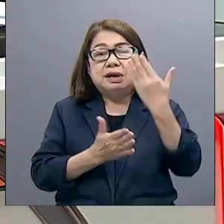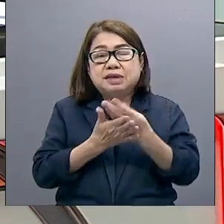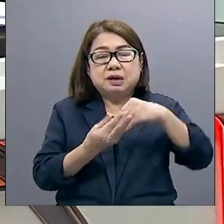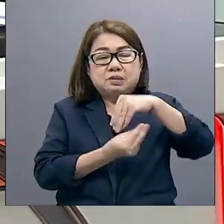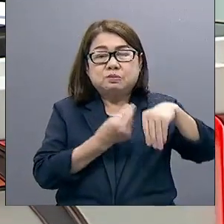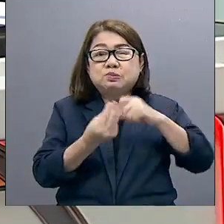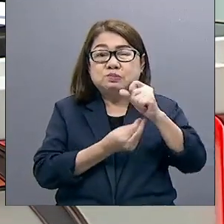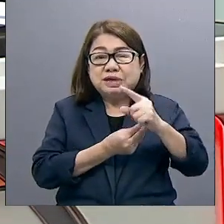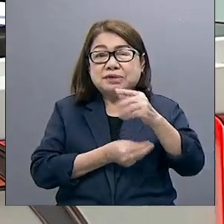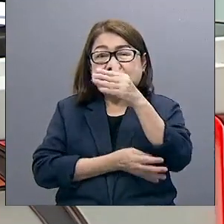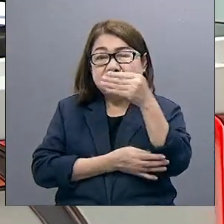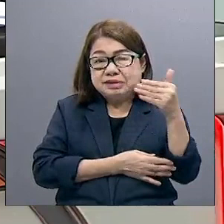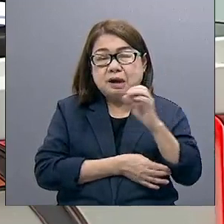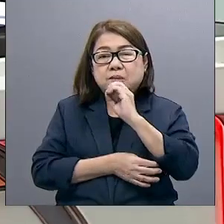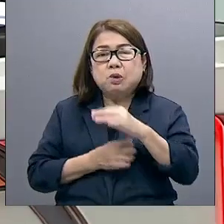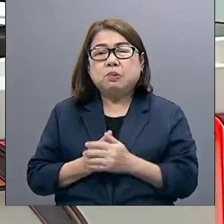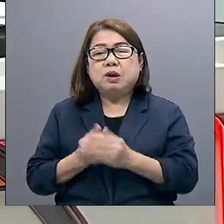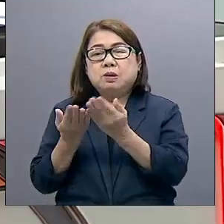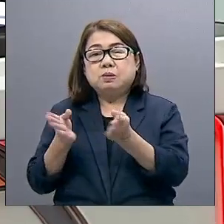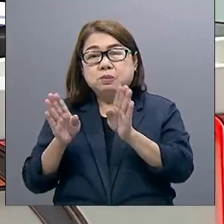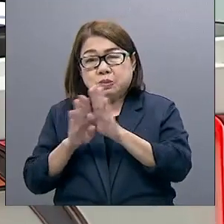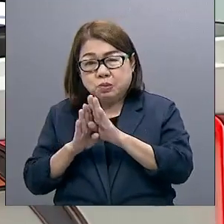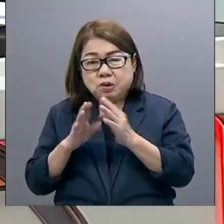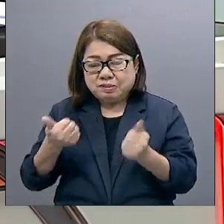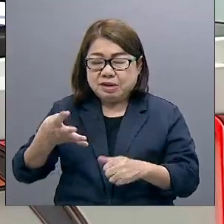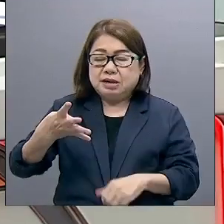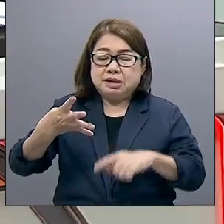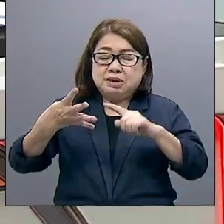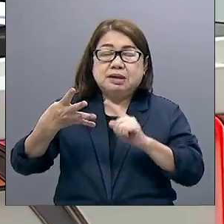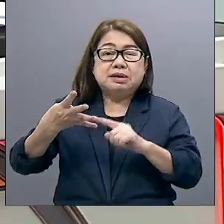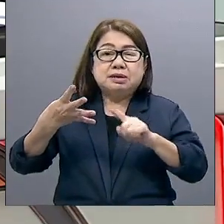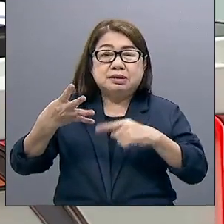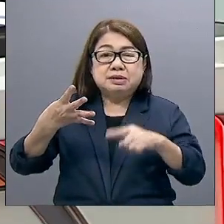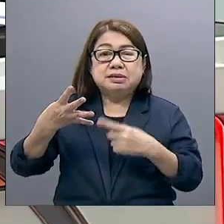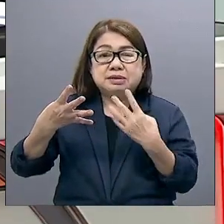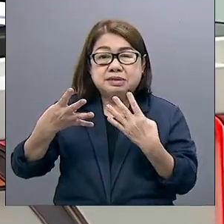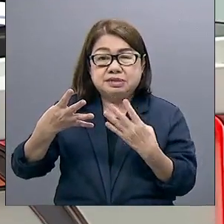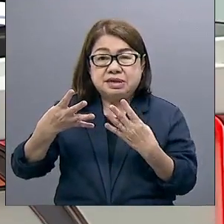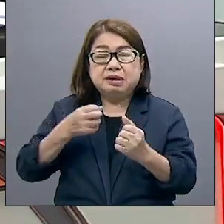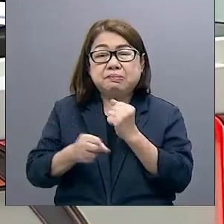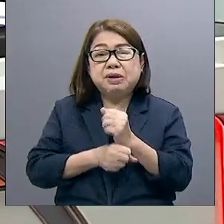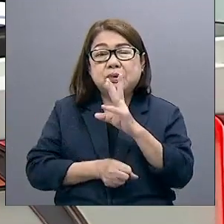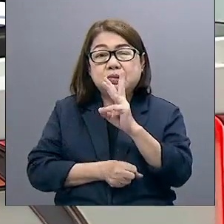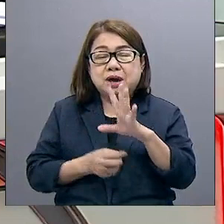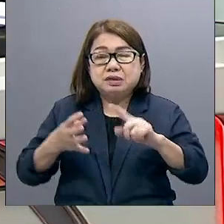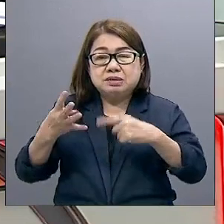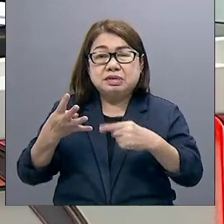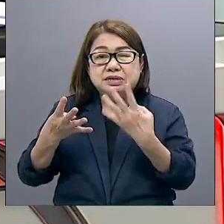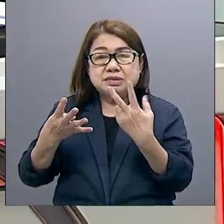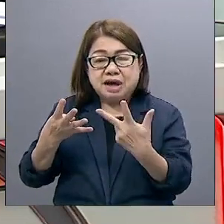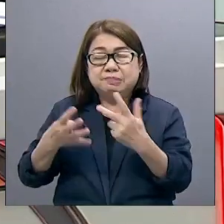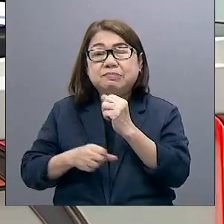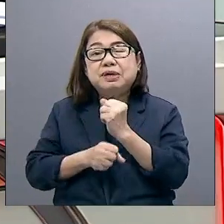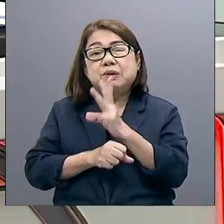แห่งชาติรายงานถึงภาวะหนี้สินครัวเรือนไทยไตรมาสที่ 4ของปี 2565ค่ะตอนนี้ชะลอตัวลงบ้างแต่ยัง